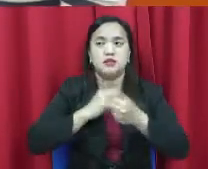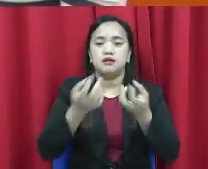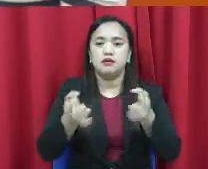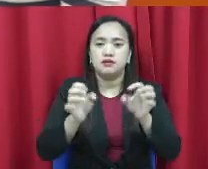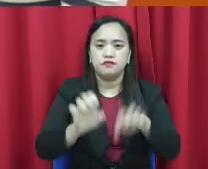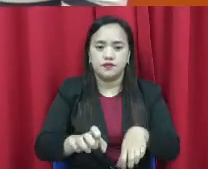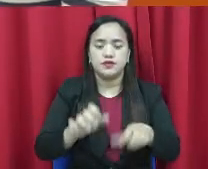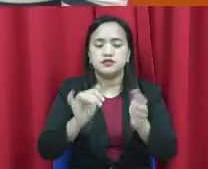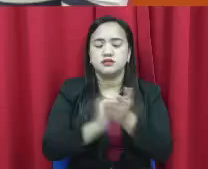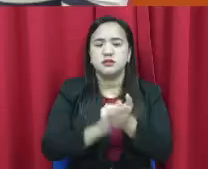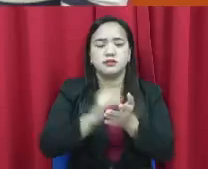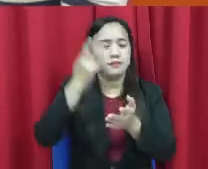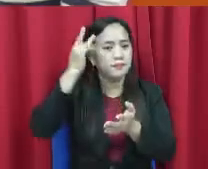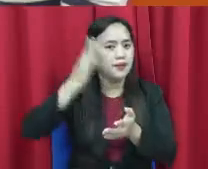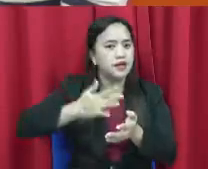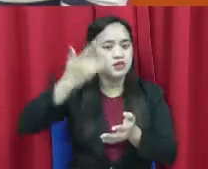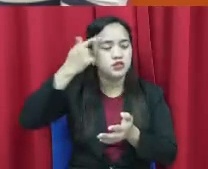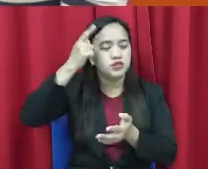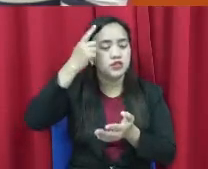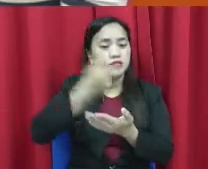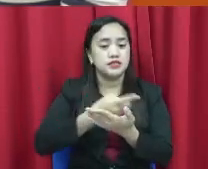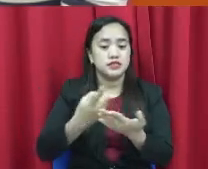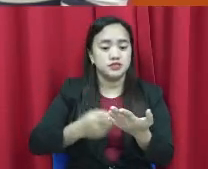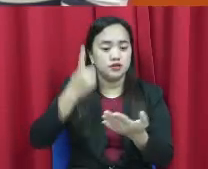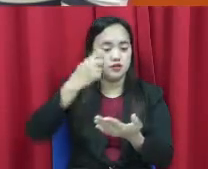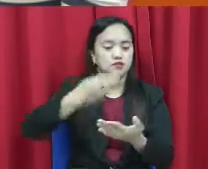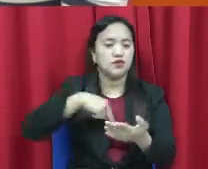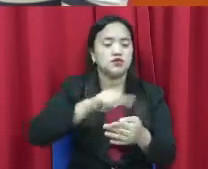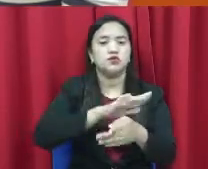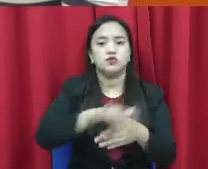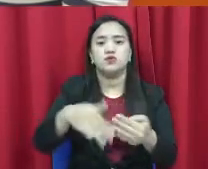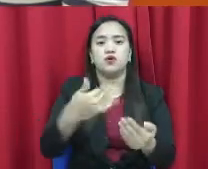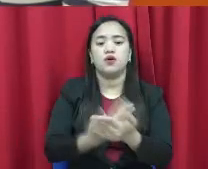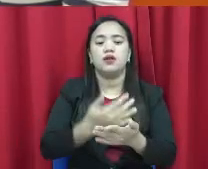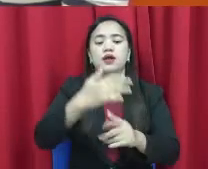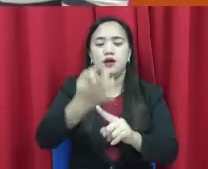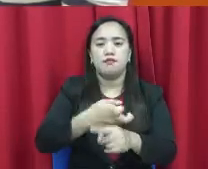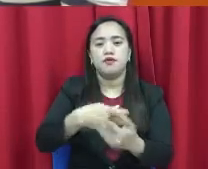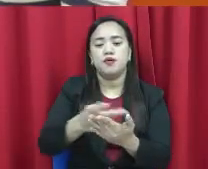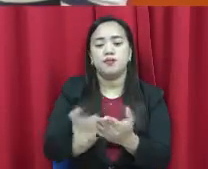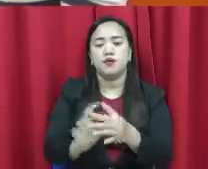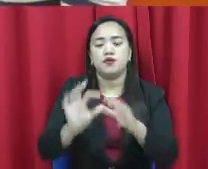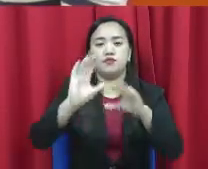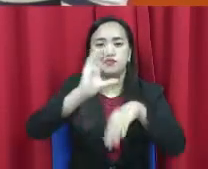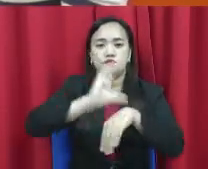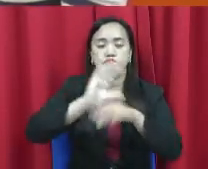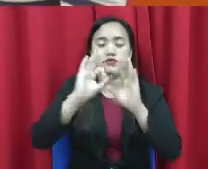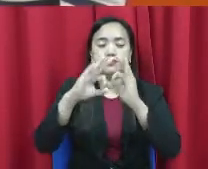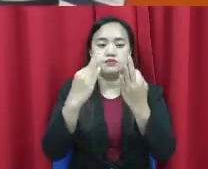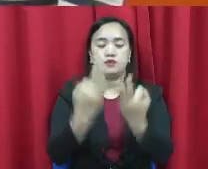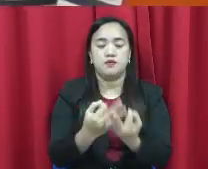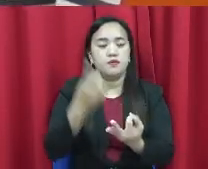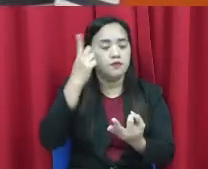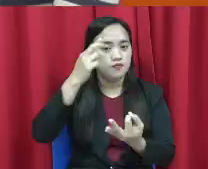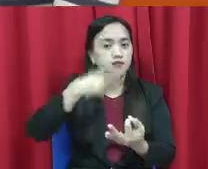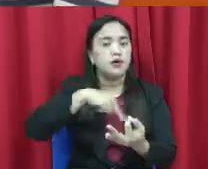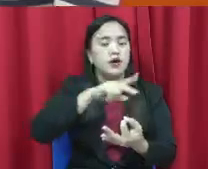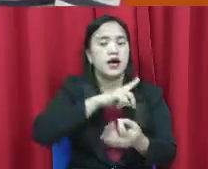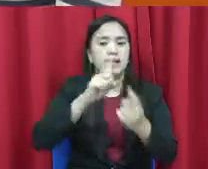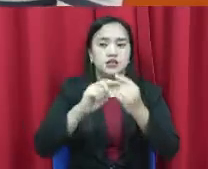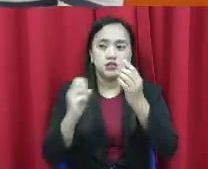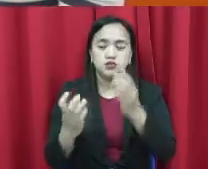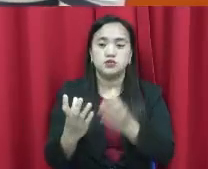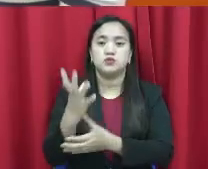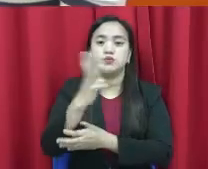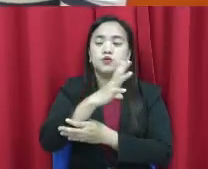dedesign ang ating mahal na Pastor para sa lahat ng miyembro ng pamilya para saan po yun para lalong tumibay